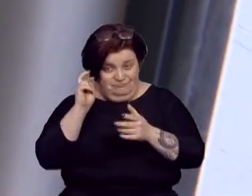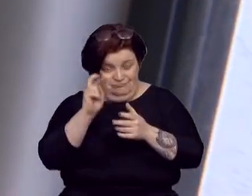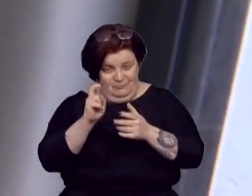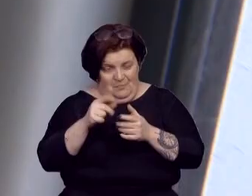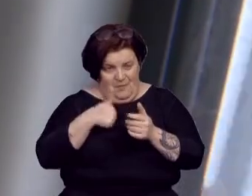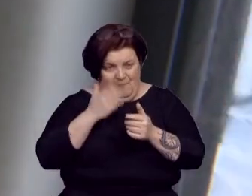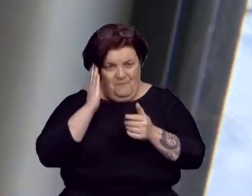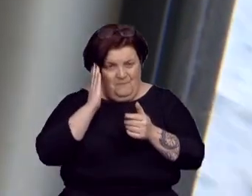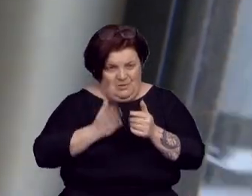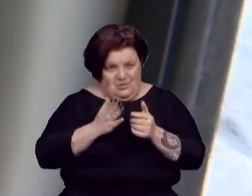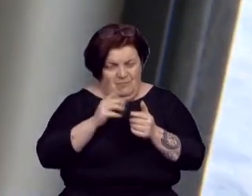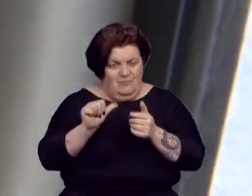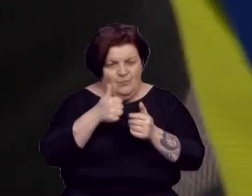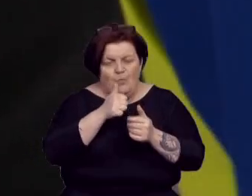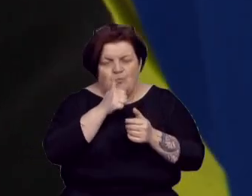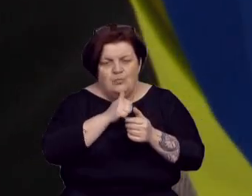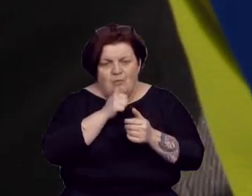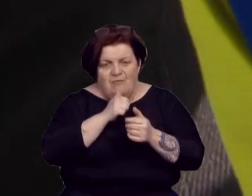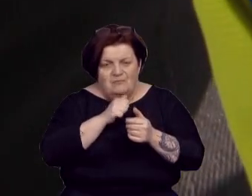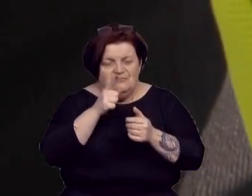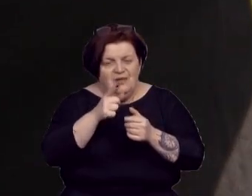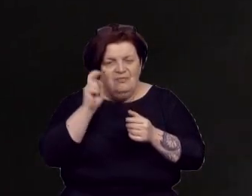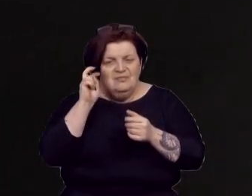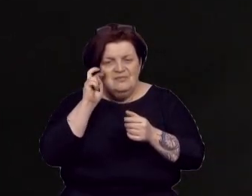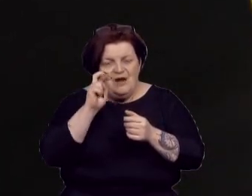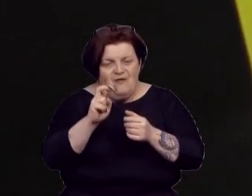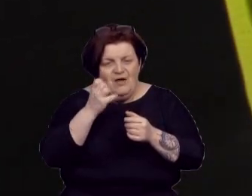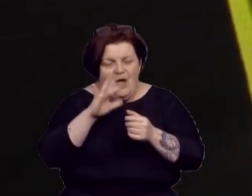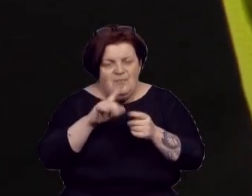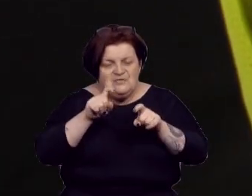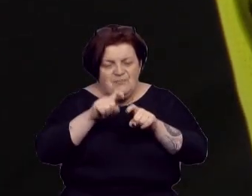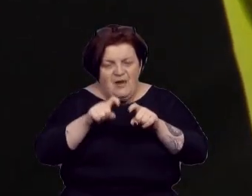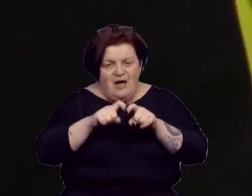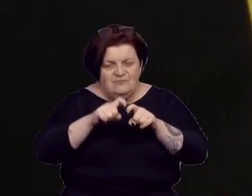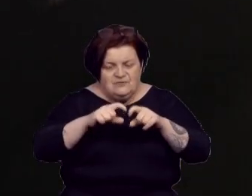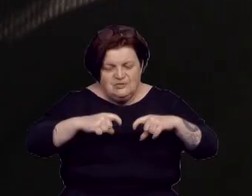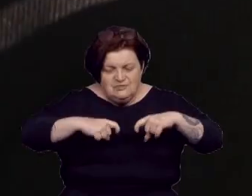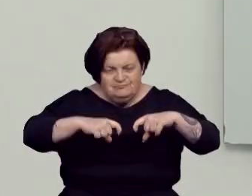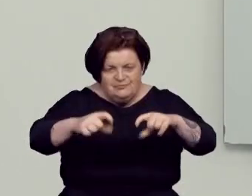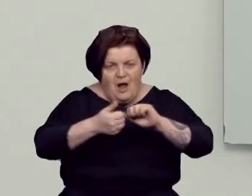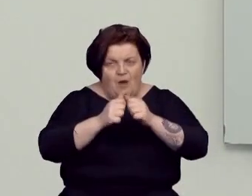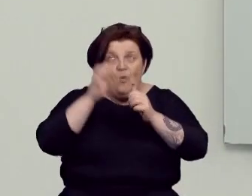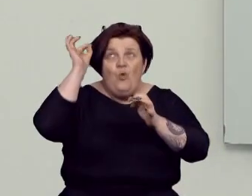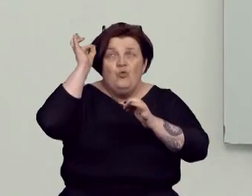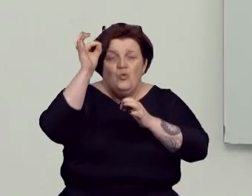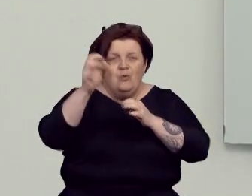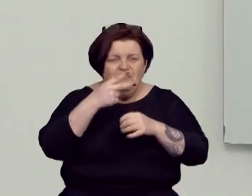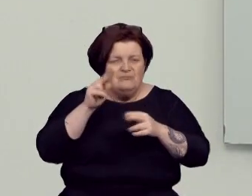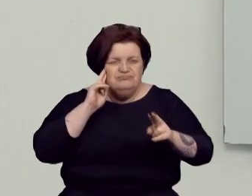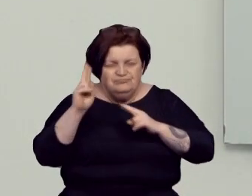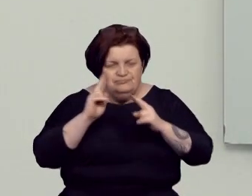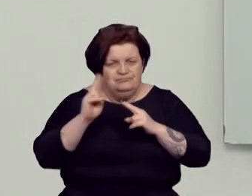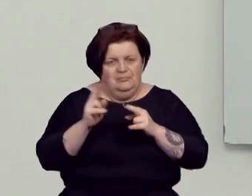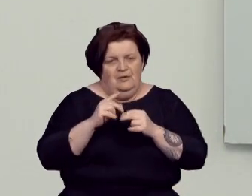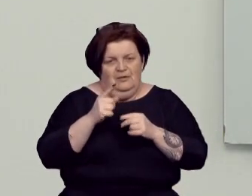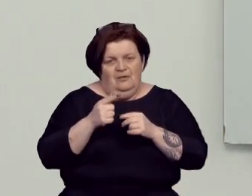również wysyłali tak zwany tramwaj testowy, jeżeli chodzi o zeszlifowanie części tego utlenionego, powiedzmy, drutu, bo on się